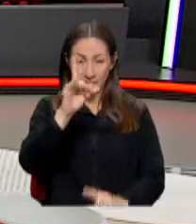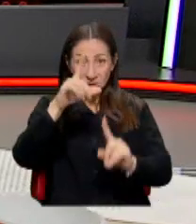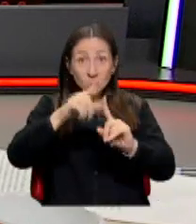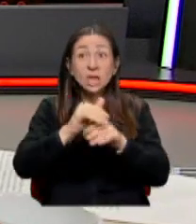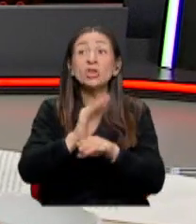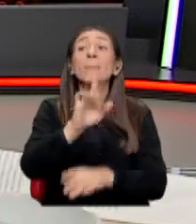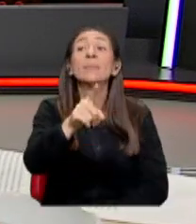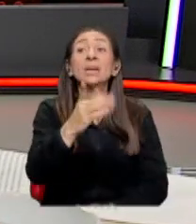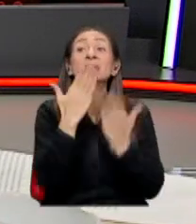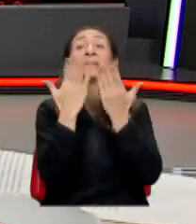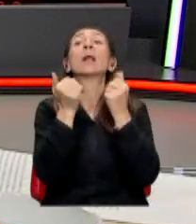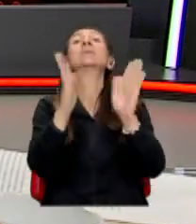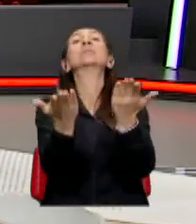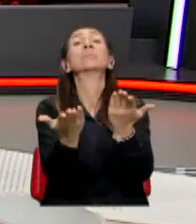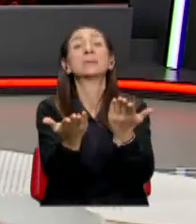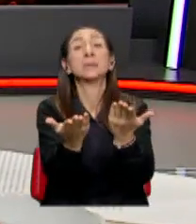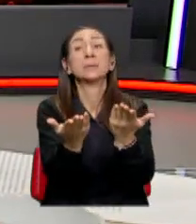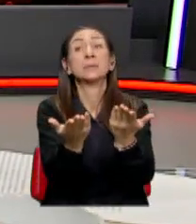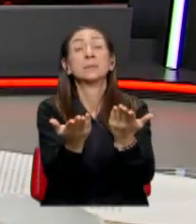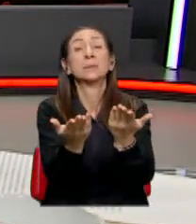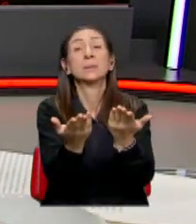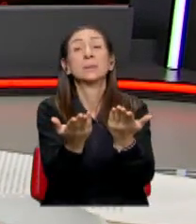Temmuz'da yaşanmadı mı? Hiç ders almadınız mı?